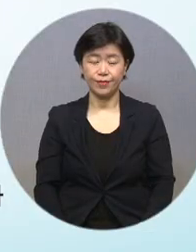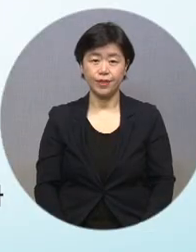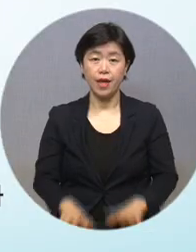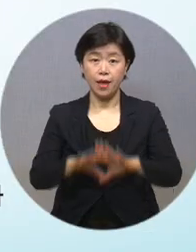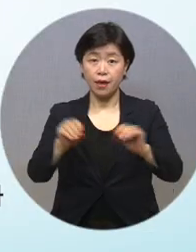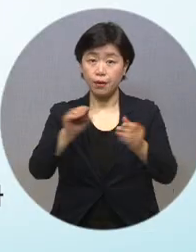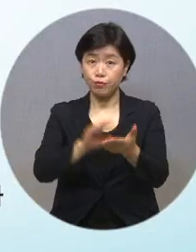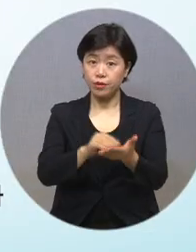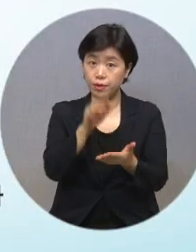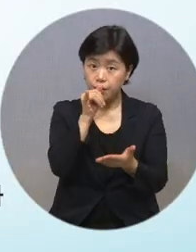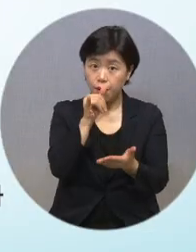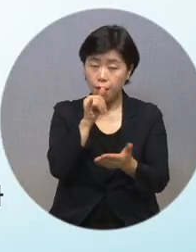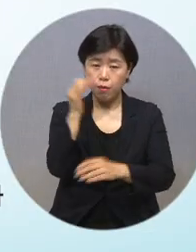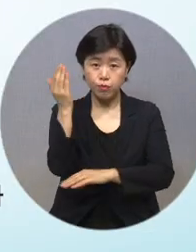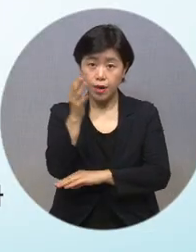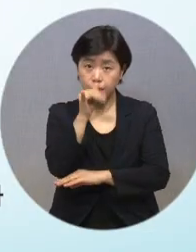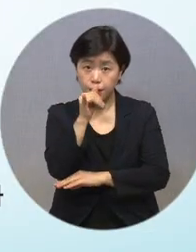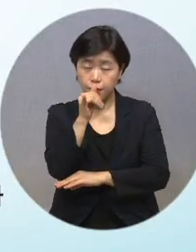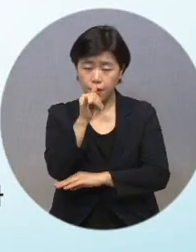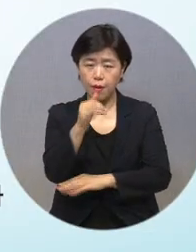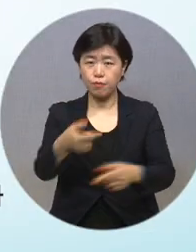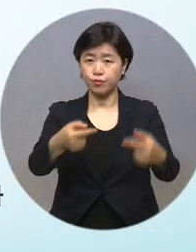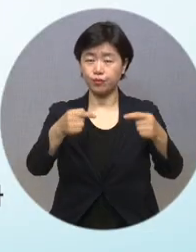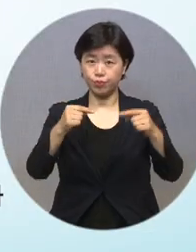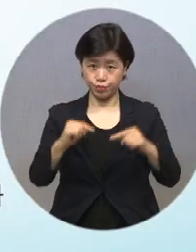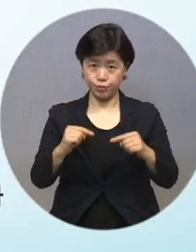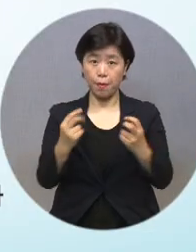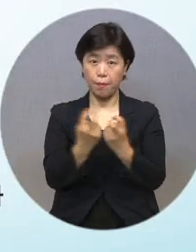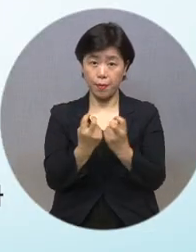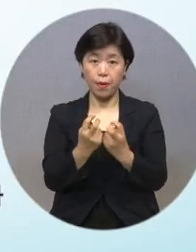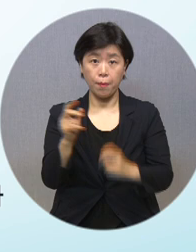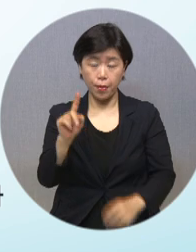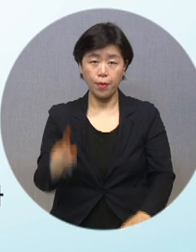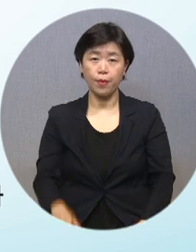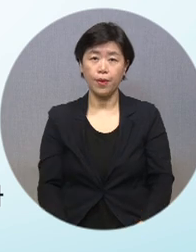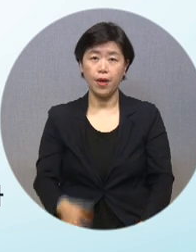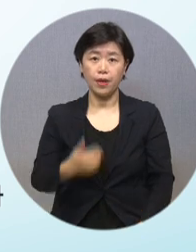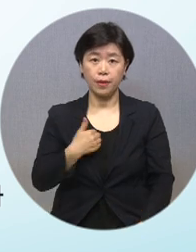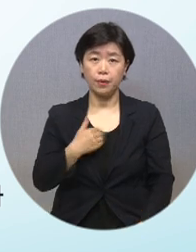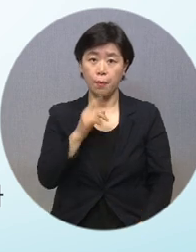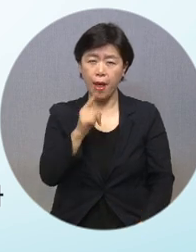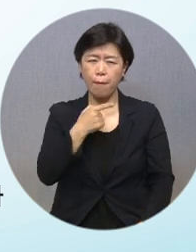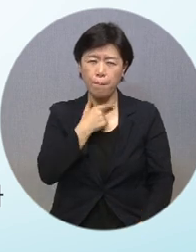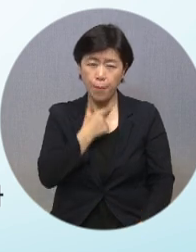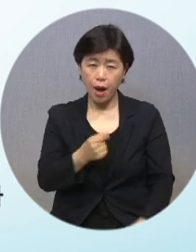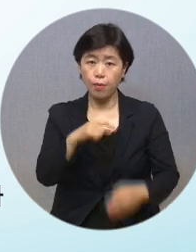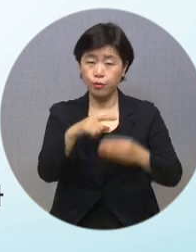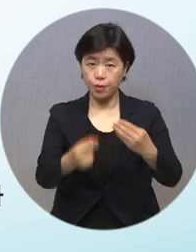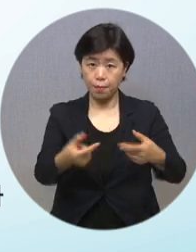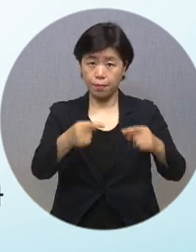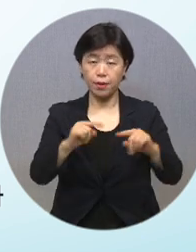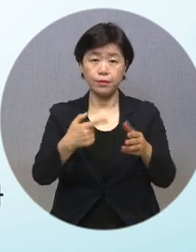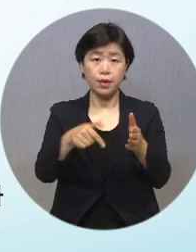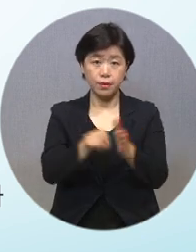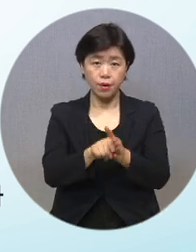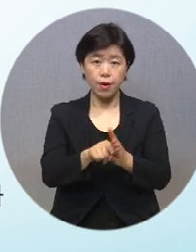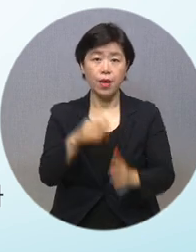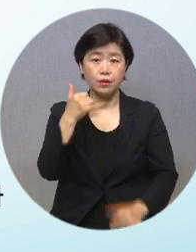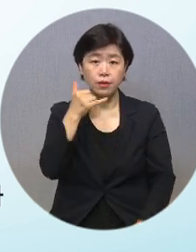할 사연이나 복지 관련 제보를 전해드리는 나도 말 좀 합시다 참여 방법은